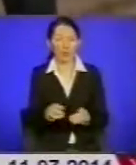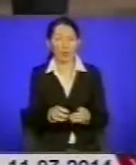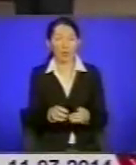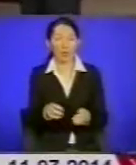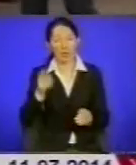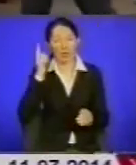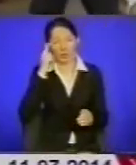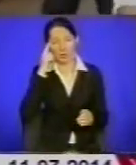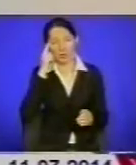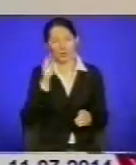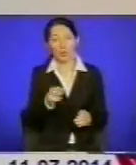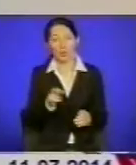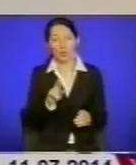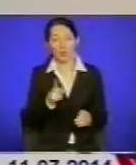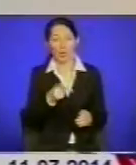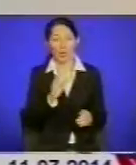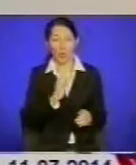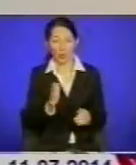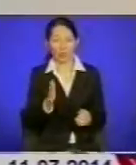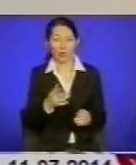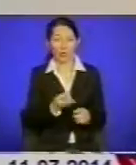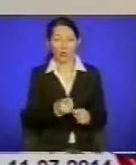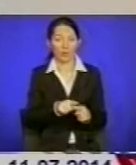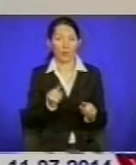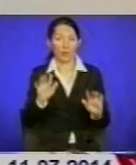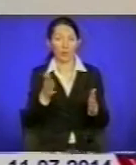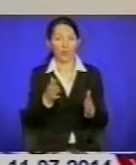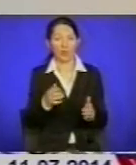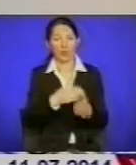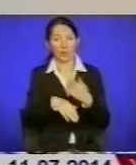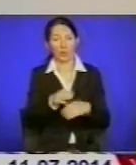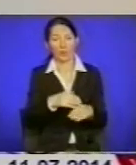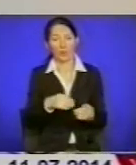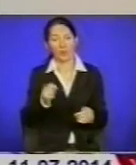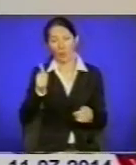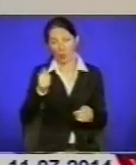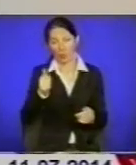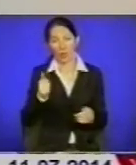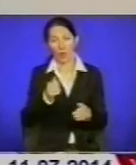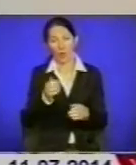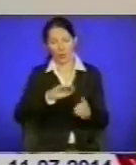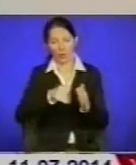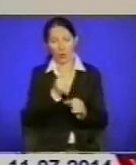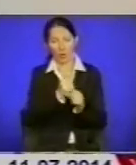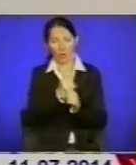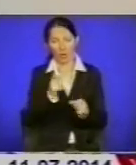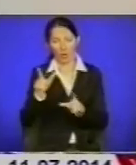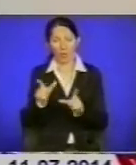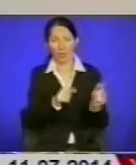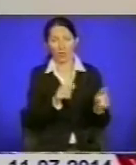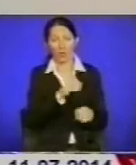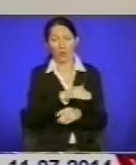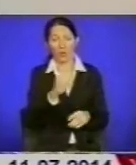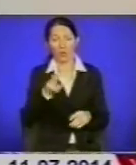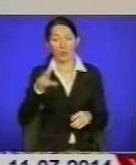цих випадках інвалідові. Кнопки виклику аптеки, так само ситуація. Під'їжджаю біля мене, Слівенська, там є аптека, я під'їжджаю, на кнопку